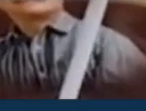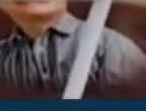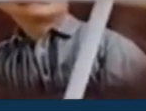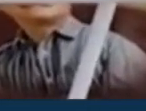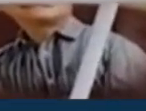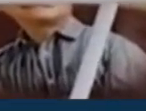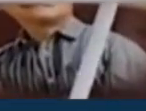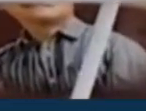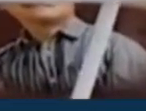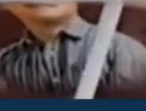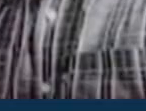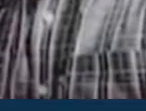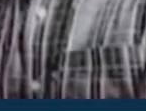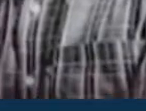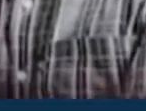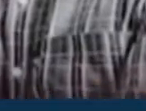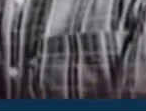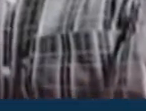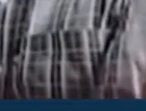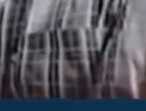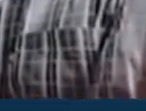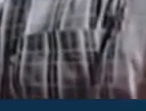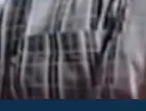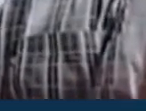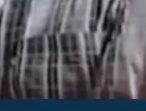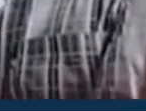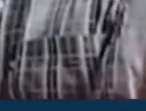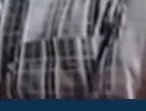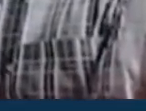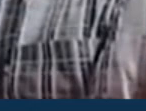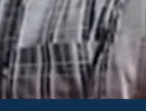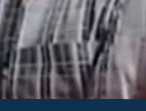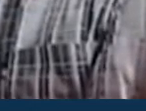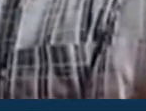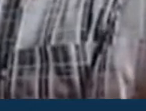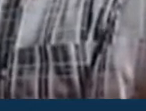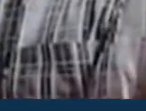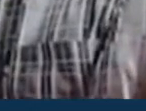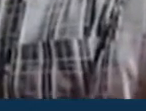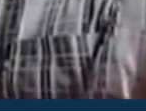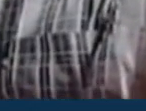นสินค้าหรือปฏิเสธการจำหน่ายมีโทษจำคุก7ปีปรับไม่เกิน